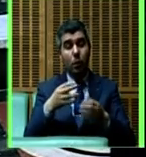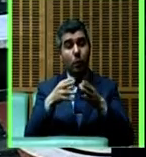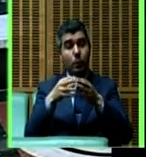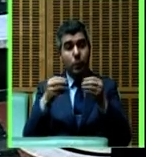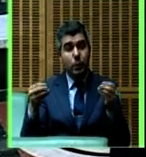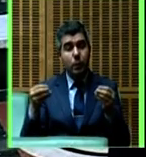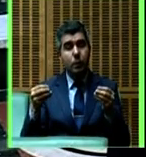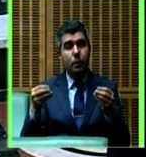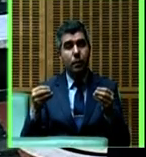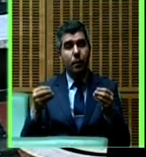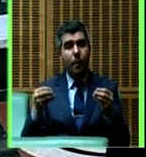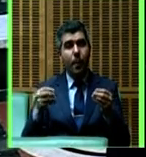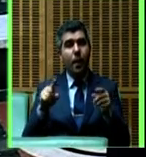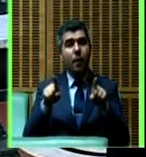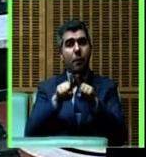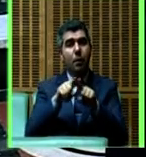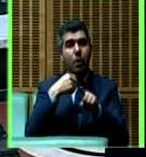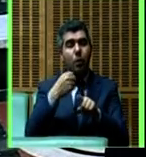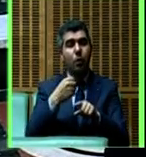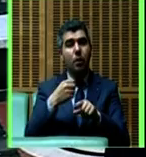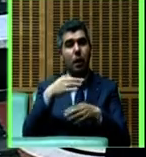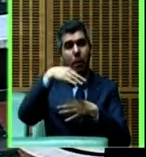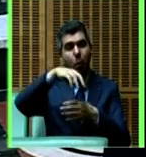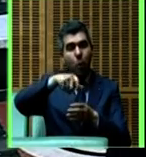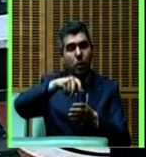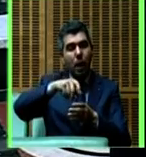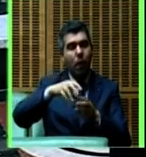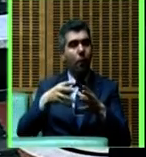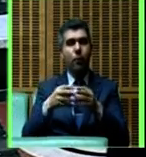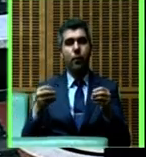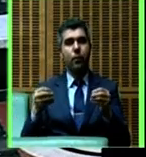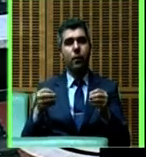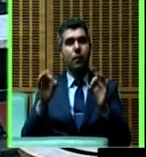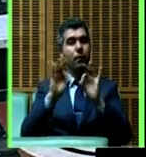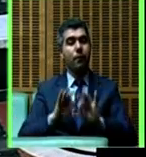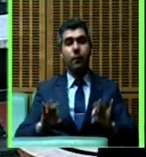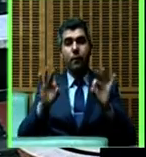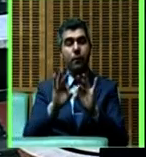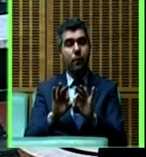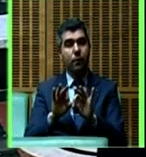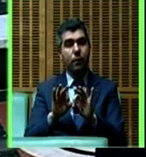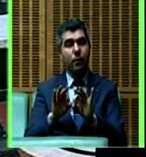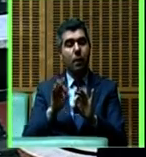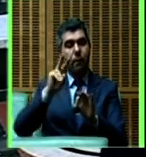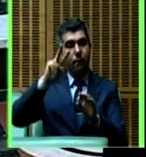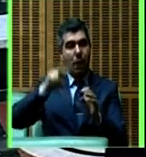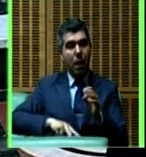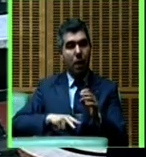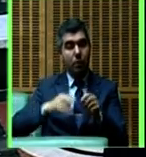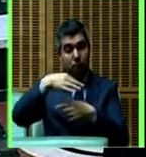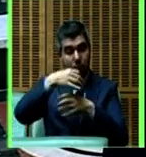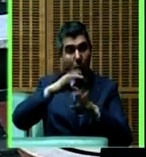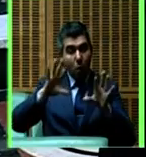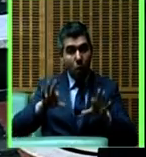اكتشافا ذا بال فيما يتعلق بالغاز الطبيعي سواء في الحوض ديال سبو أو في الحوض ديال الصويرة. غاية